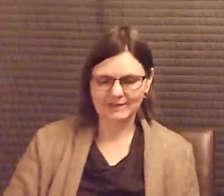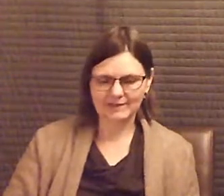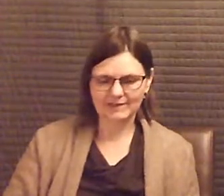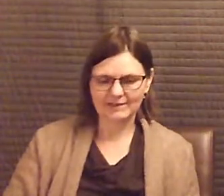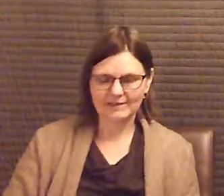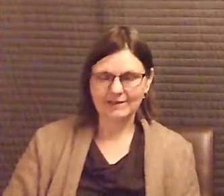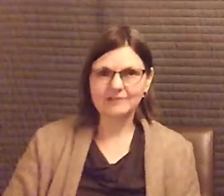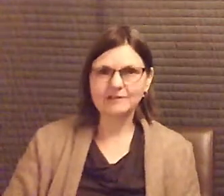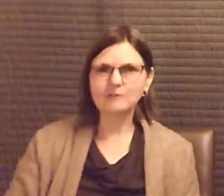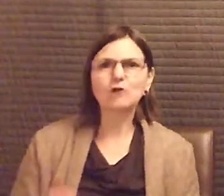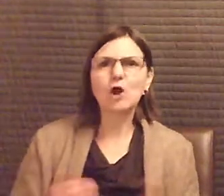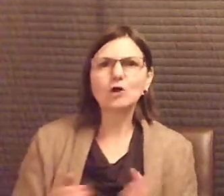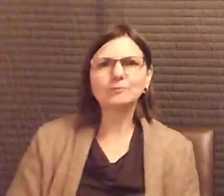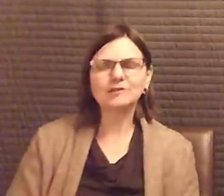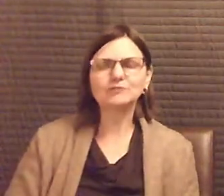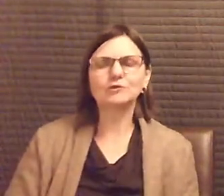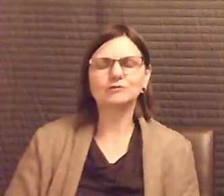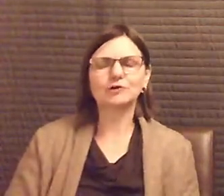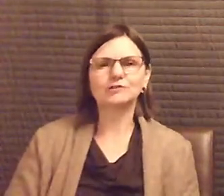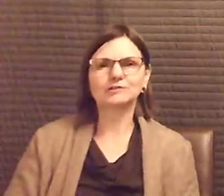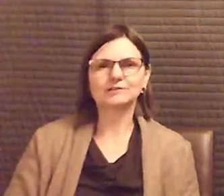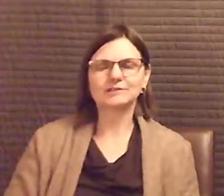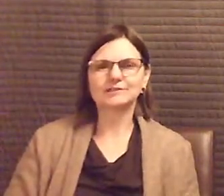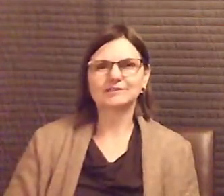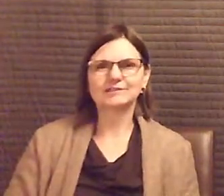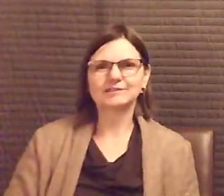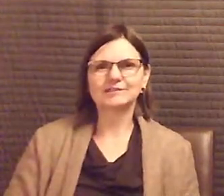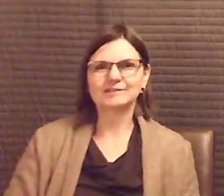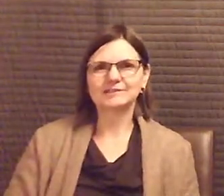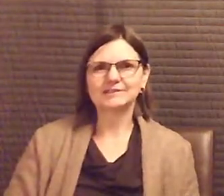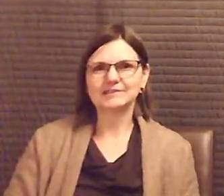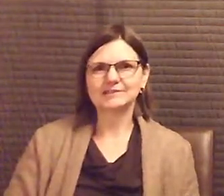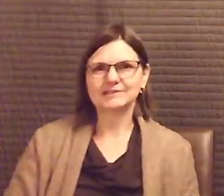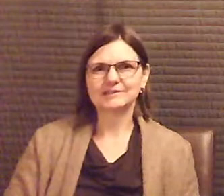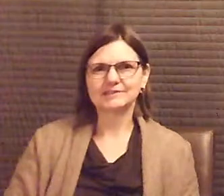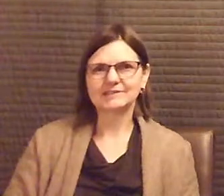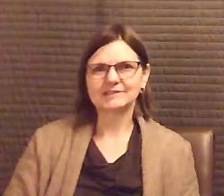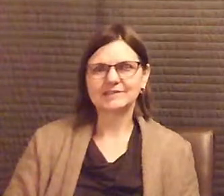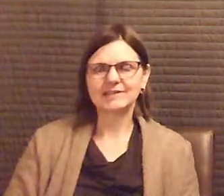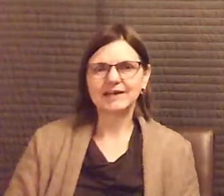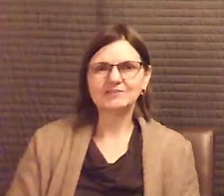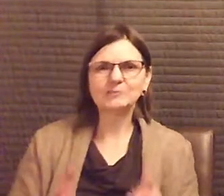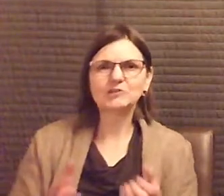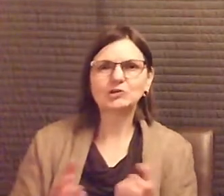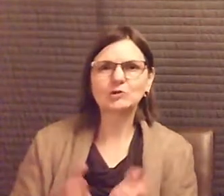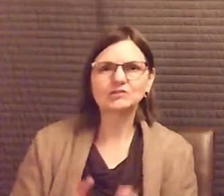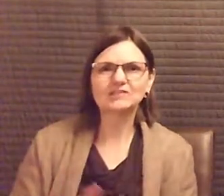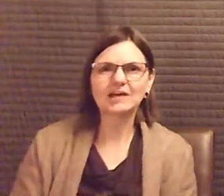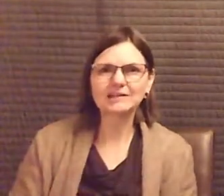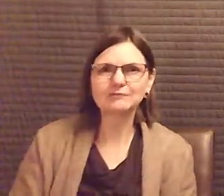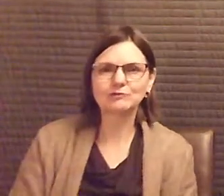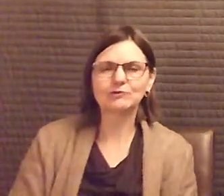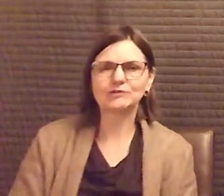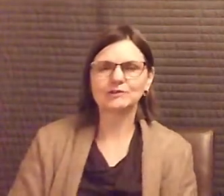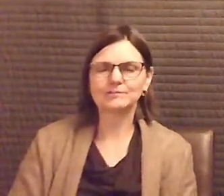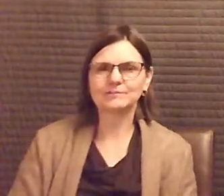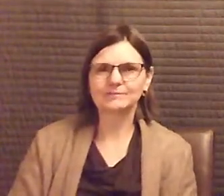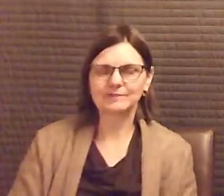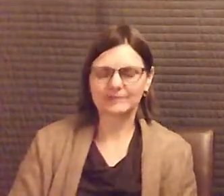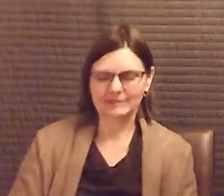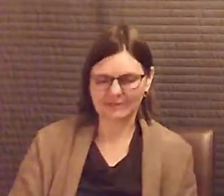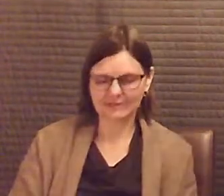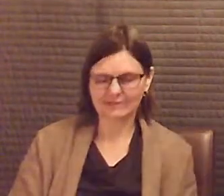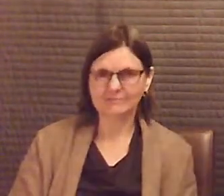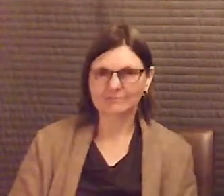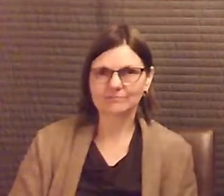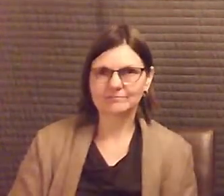symbolen die zich verheugen in het woord haar zoon was van een great het reizen was iemand die grote schat heeft gevonden lukken